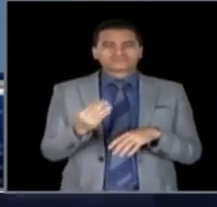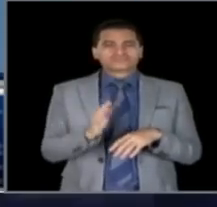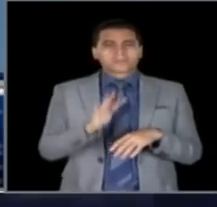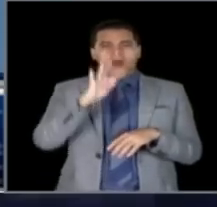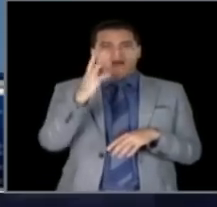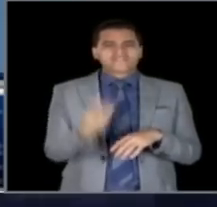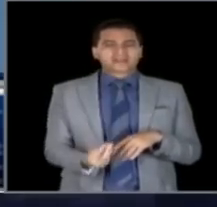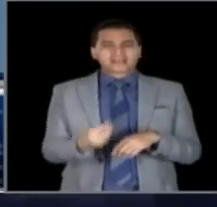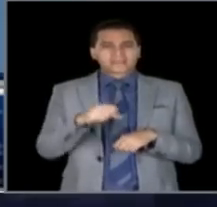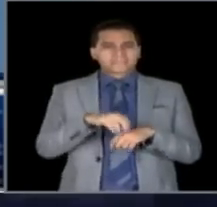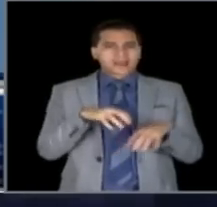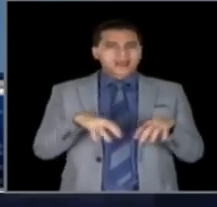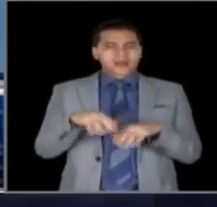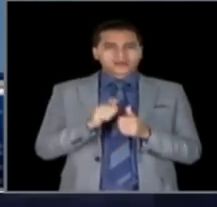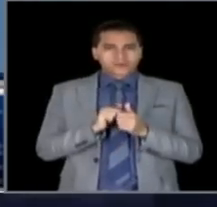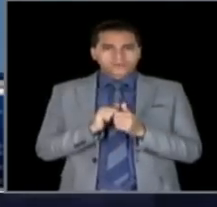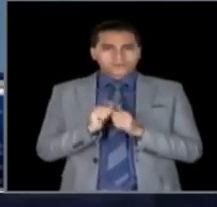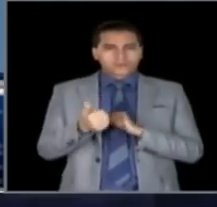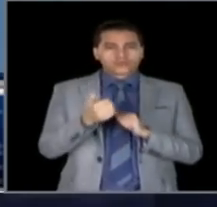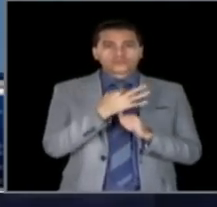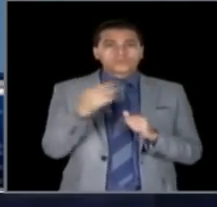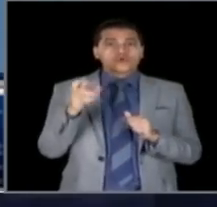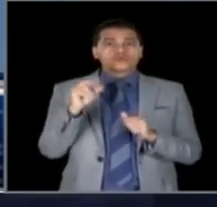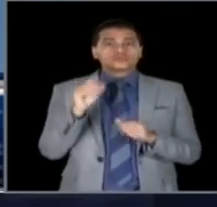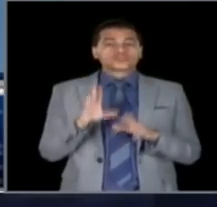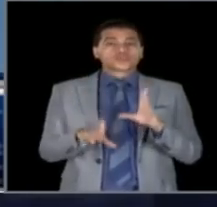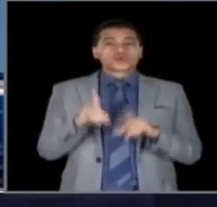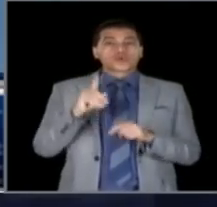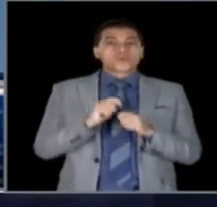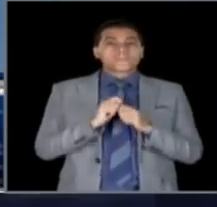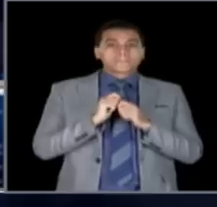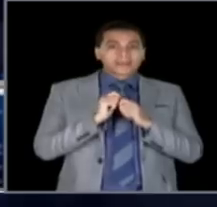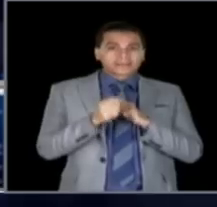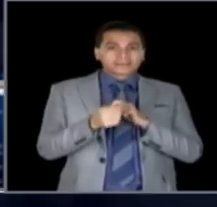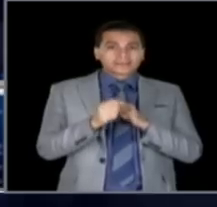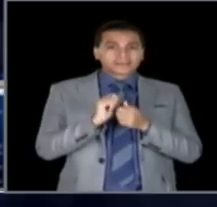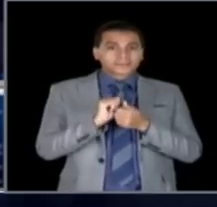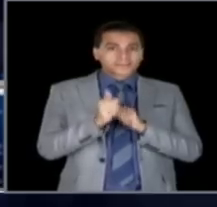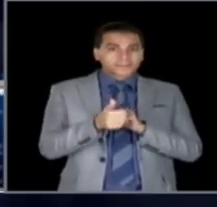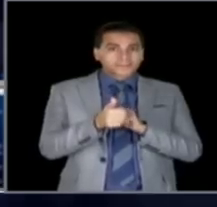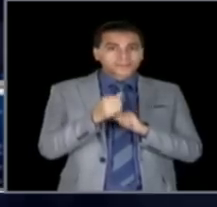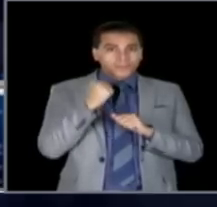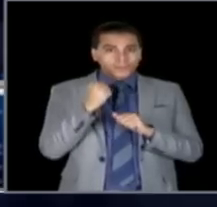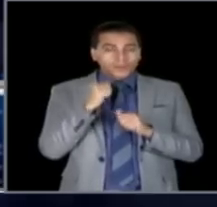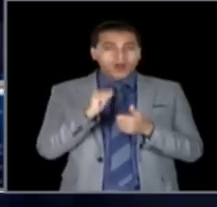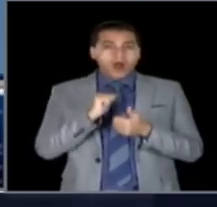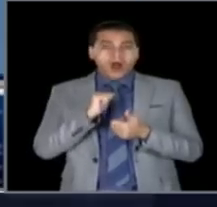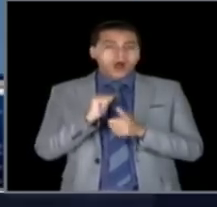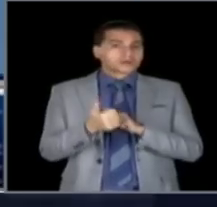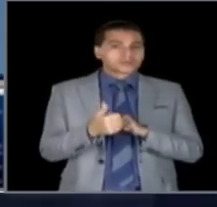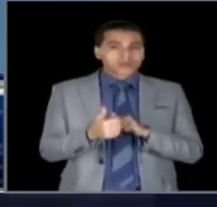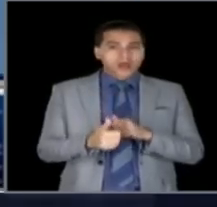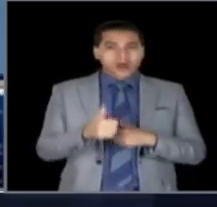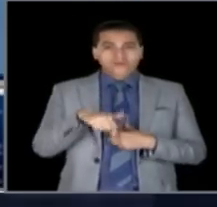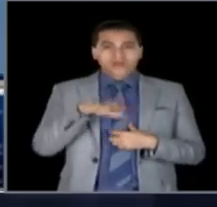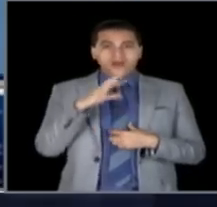2018. سرعته بتتخطى 320 كيلومتر في الساعة. أسرع قطار في إفريقيا. إجابتك؟